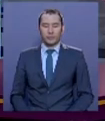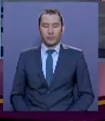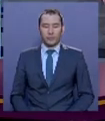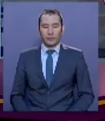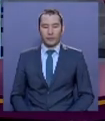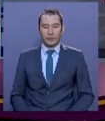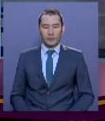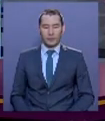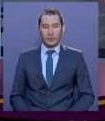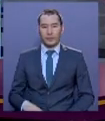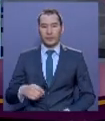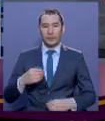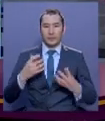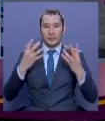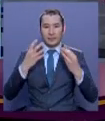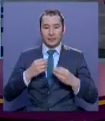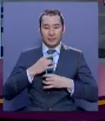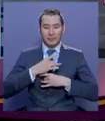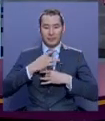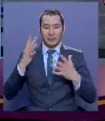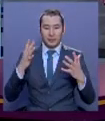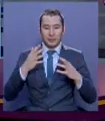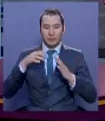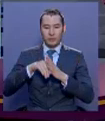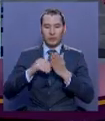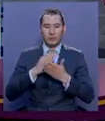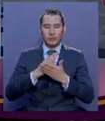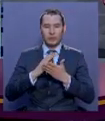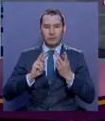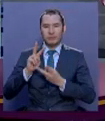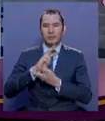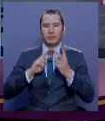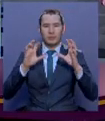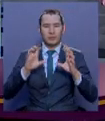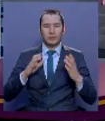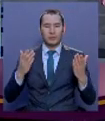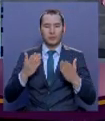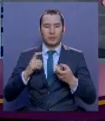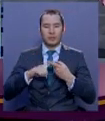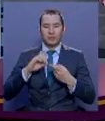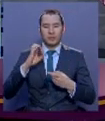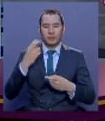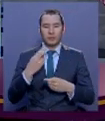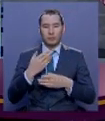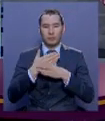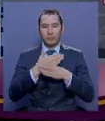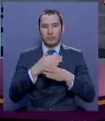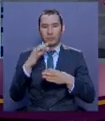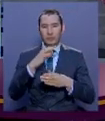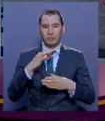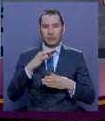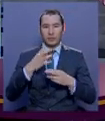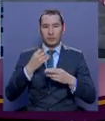Tura Merekke qarsağında ardagerler zañına aytarlıqtay özgertüler engizildi. Atap aytsaq, alumettik jardemaqının kölemi ulgaygan, odan